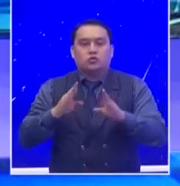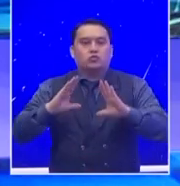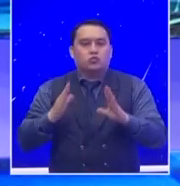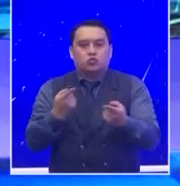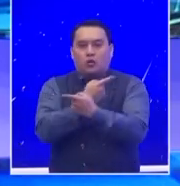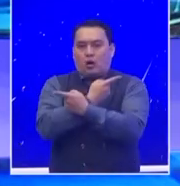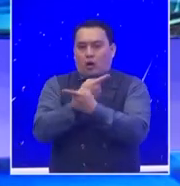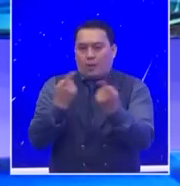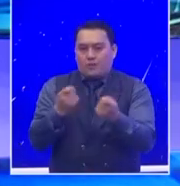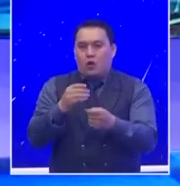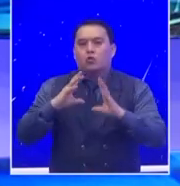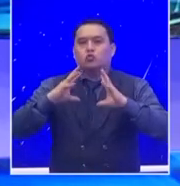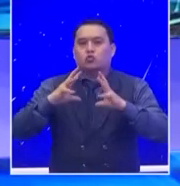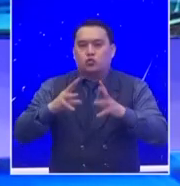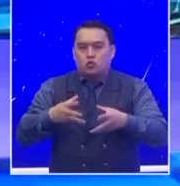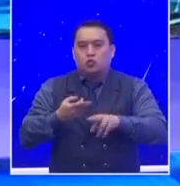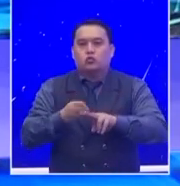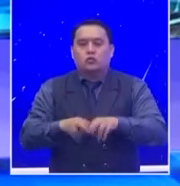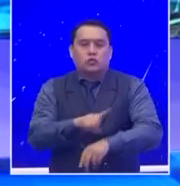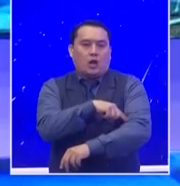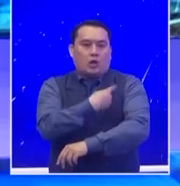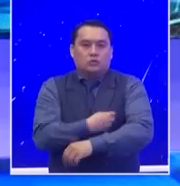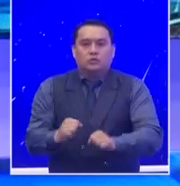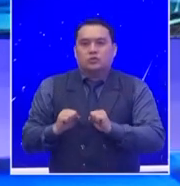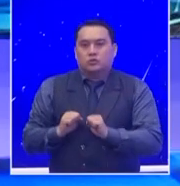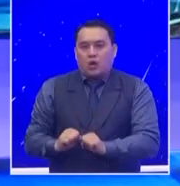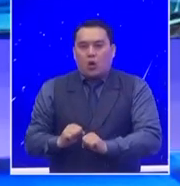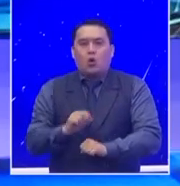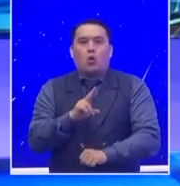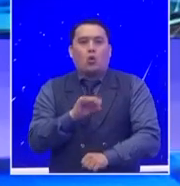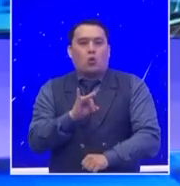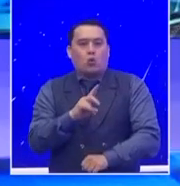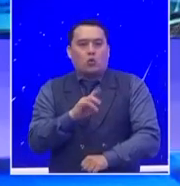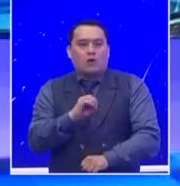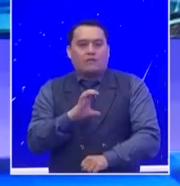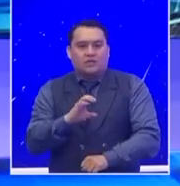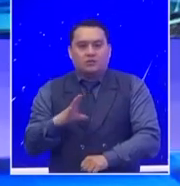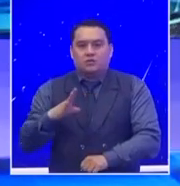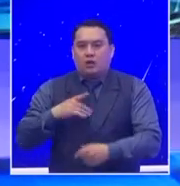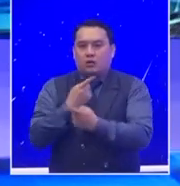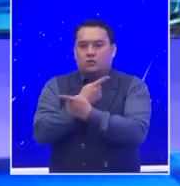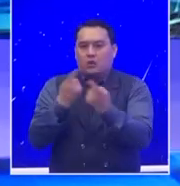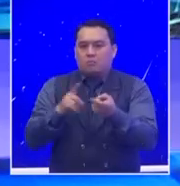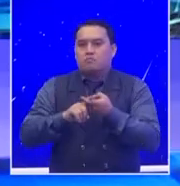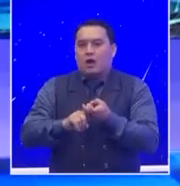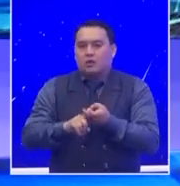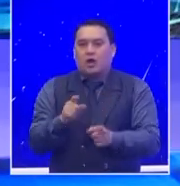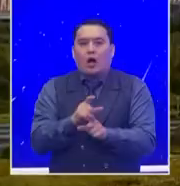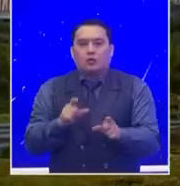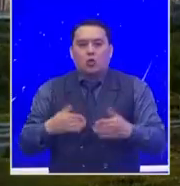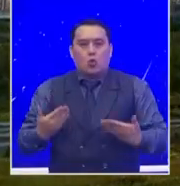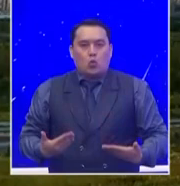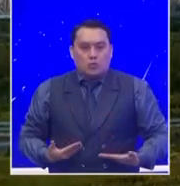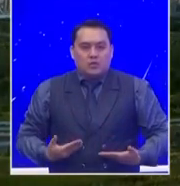етті. Жарлықта дүниежүзілік денсаулық сақтау ұйымының жаңа COVID-19 коронавирусын пандемия деп жариялауына байланысты. Азаматтардың өмірі